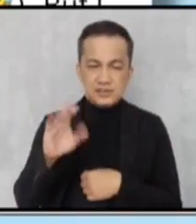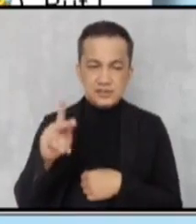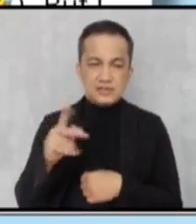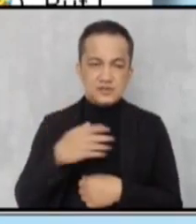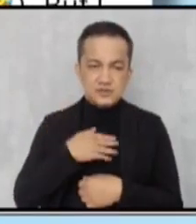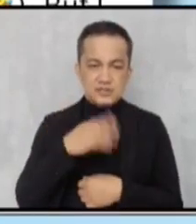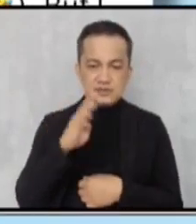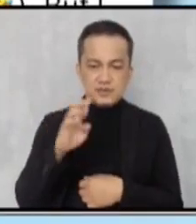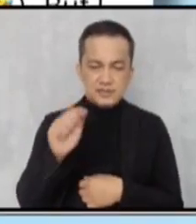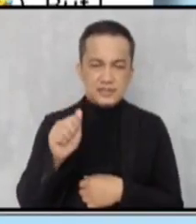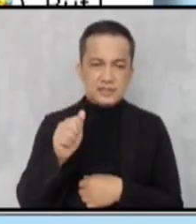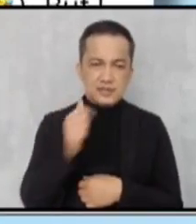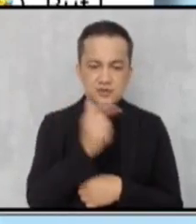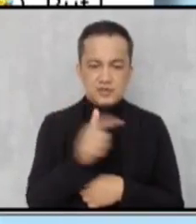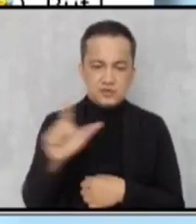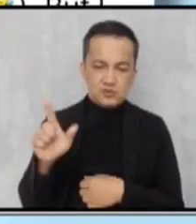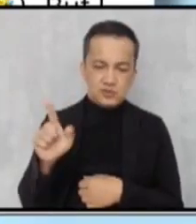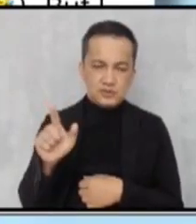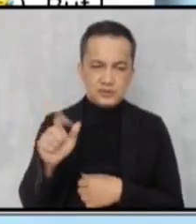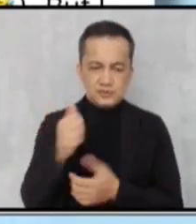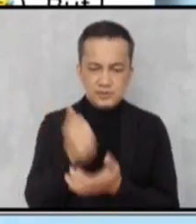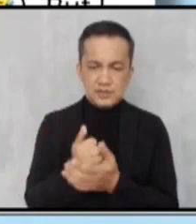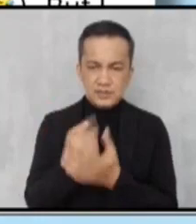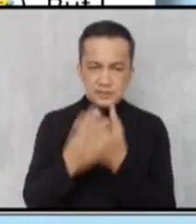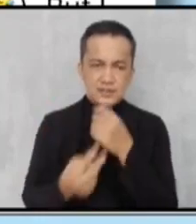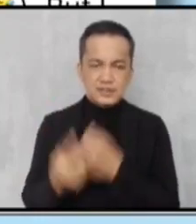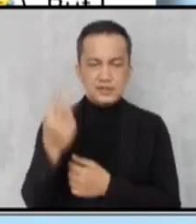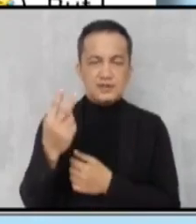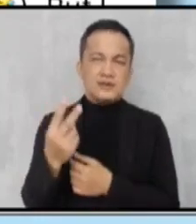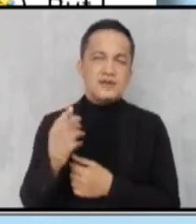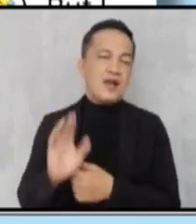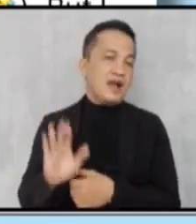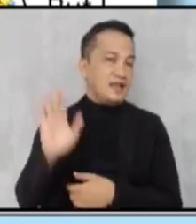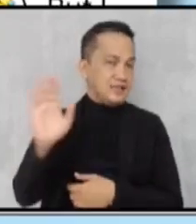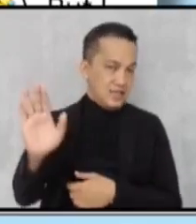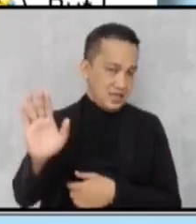taong 2021, kinumpirma ng dalawa ang kanilang relasyon.